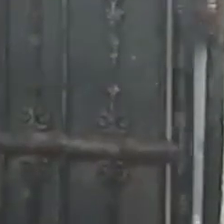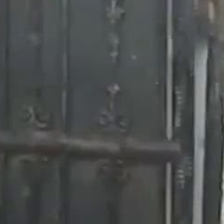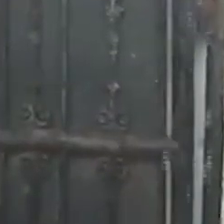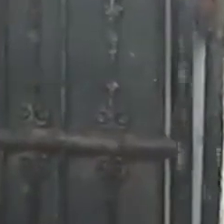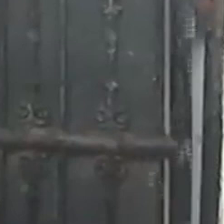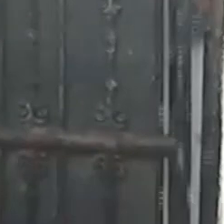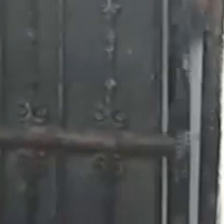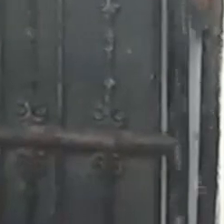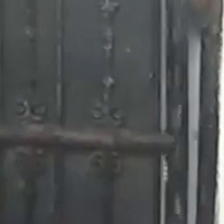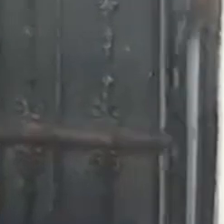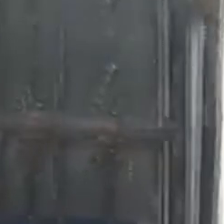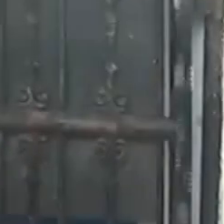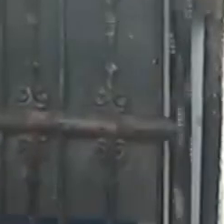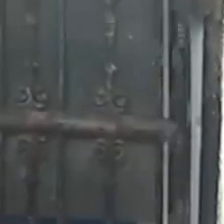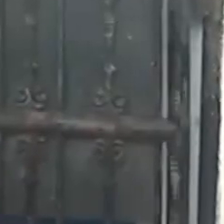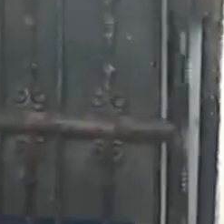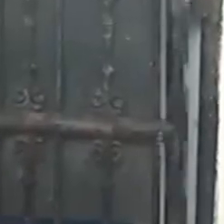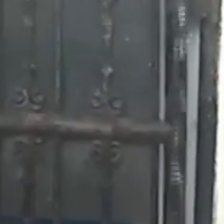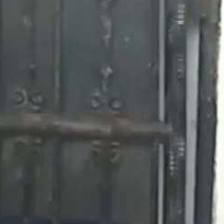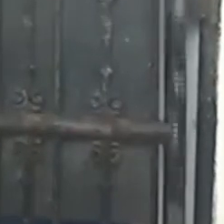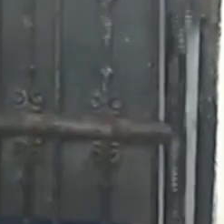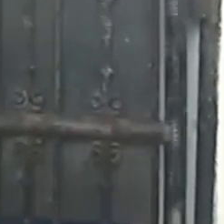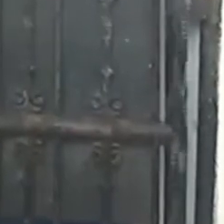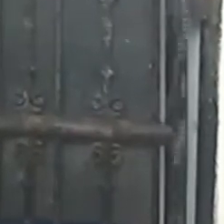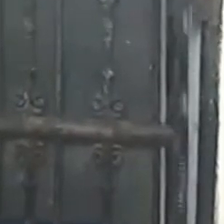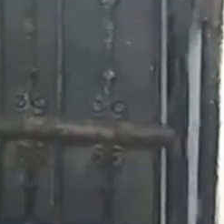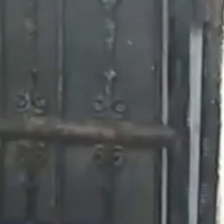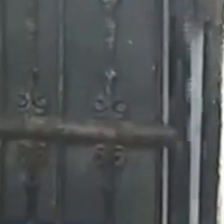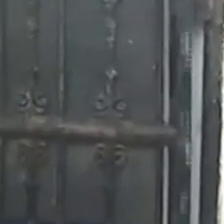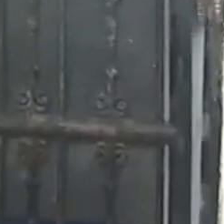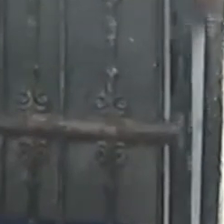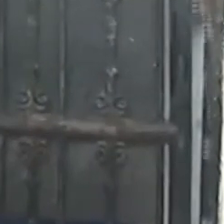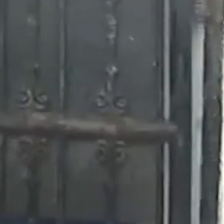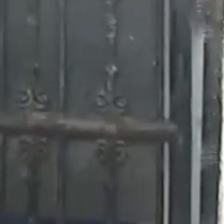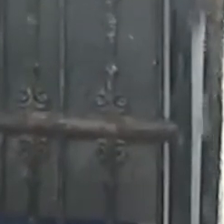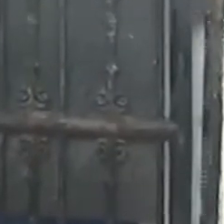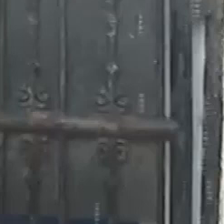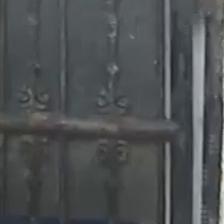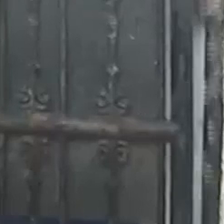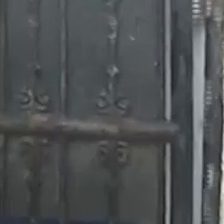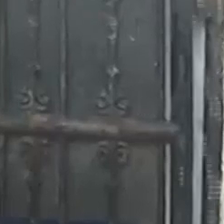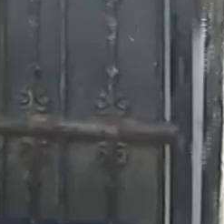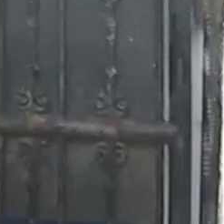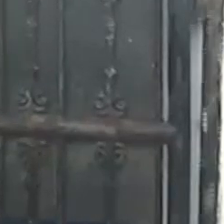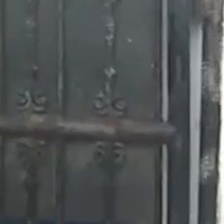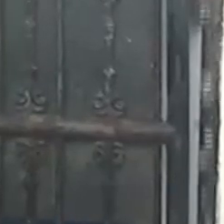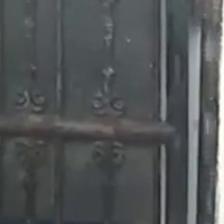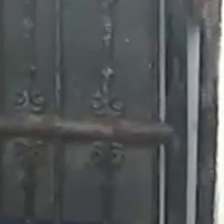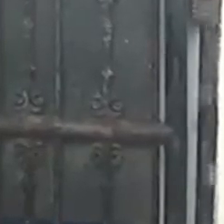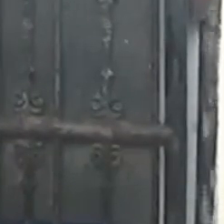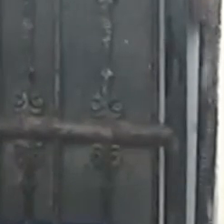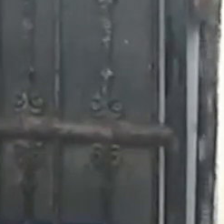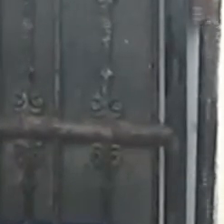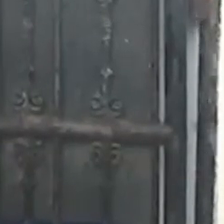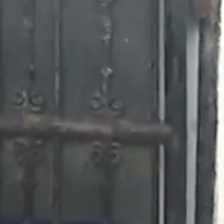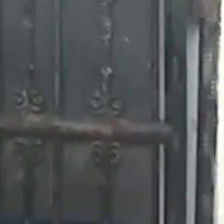tidak merambat ke bagian depannya. Dan tadi informasi ada dua orang yang sedang kondisinya kurang sehat ya, karena